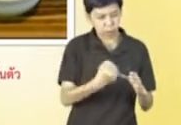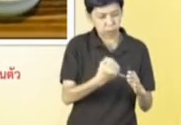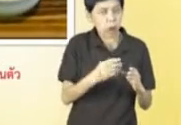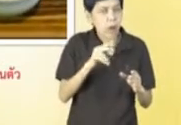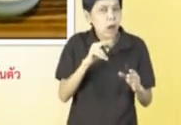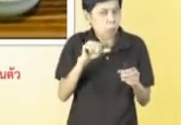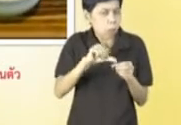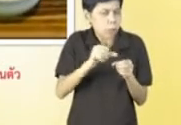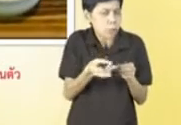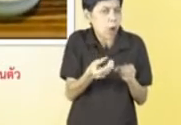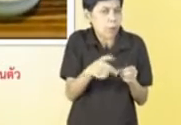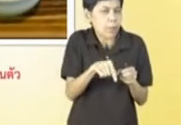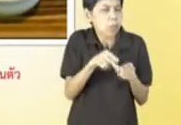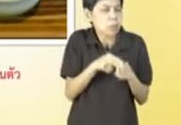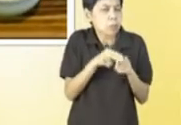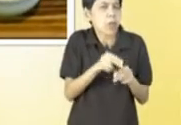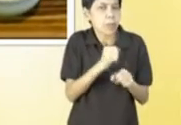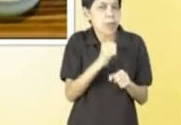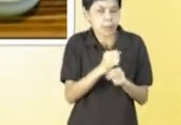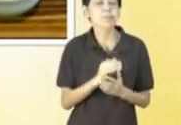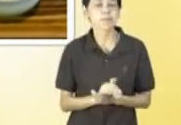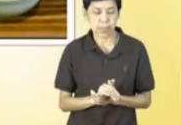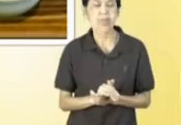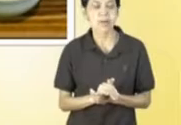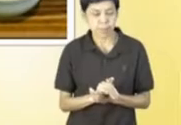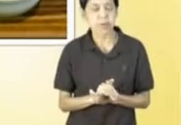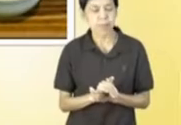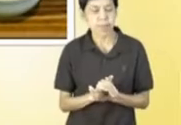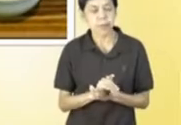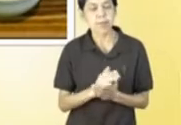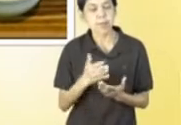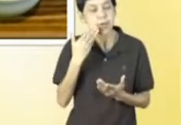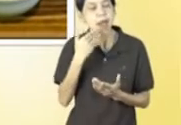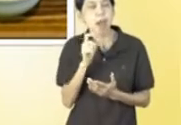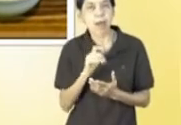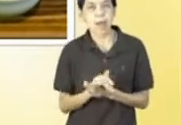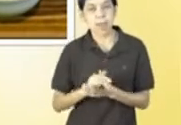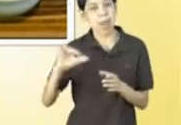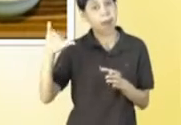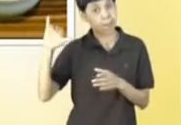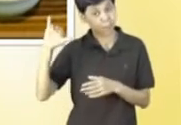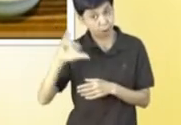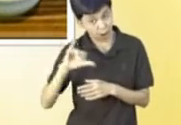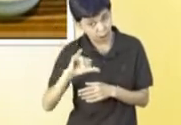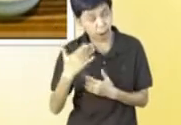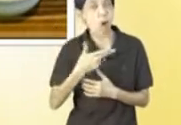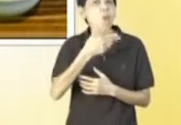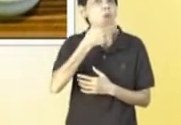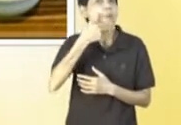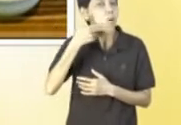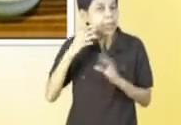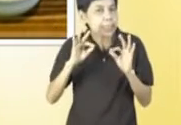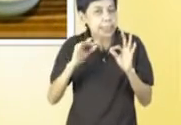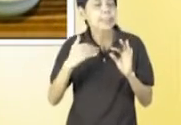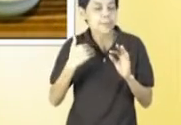มา แต่ว่านี่ใช้พริกสดแช่น้ำก่อนให้มันนิ่มใช่ไหมคะ พริกแห้ง อ๋อ แล้วก็มีน้ำปลานะฮะแล้วก็น้ำตาลปี๊บ